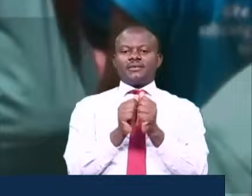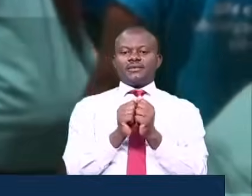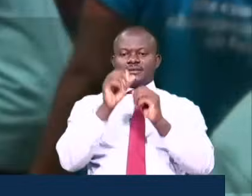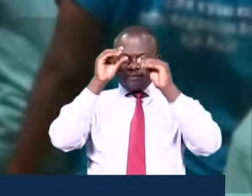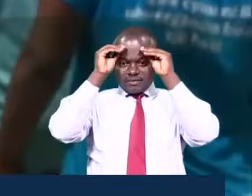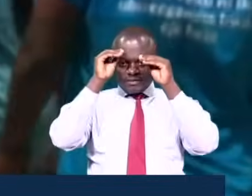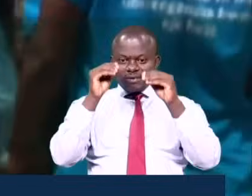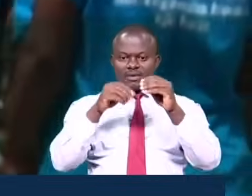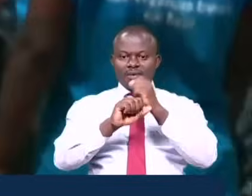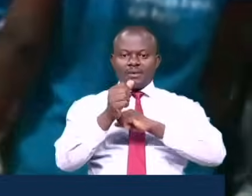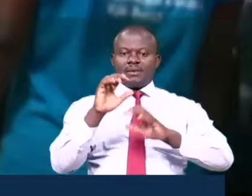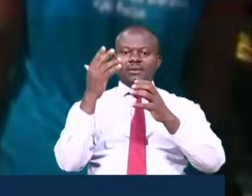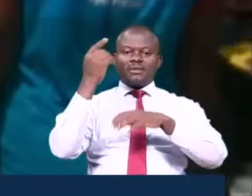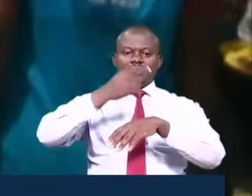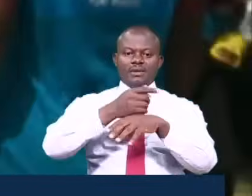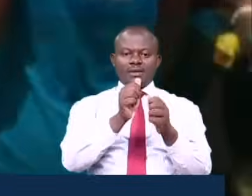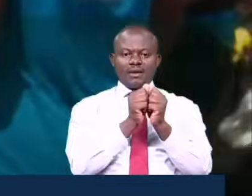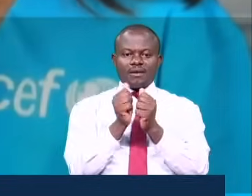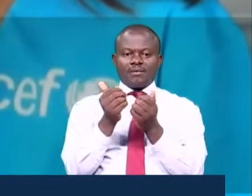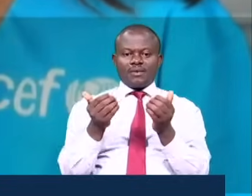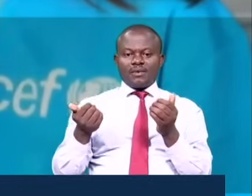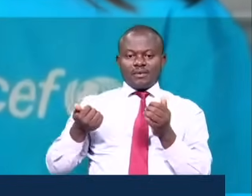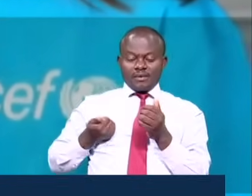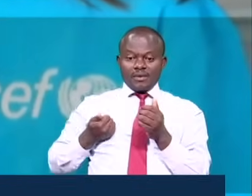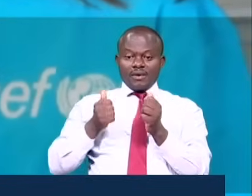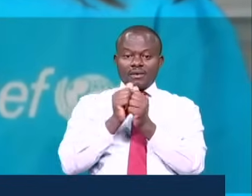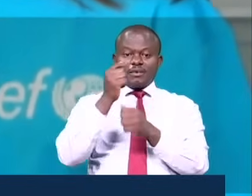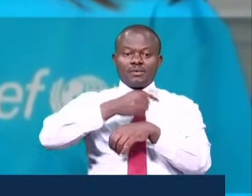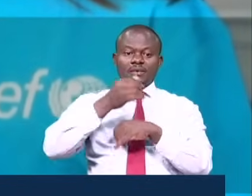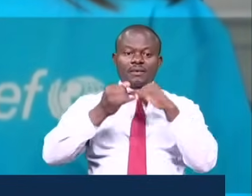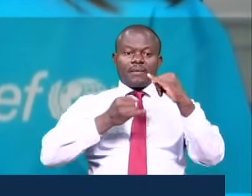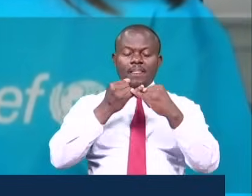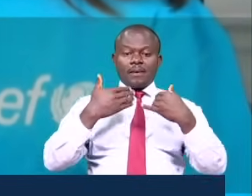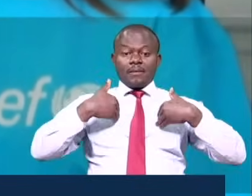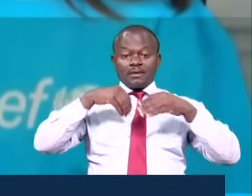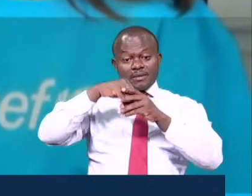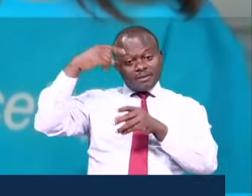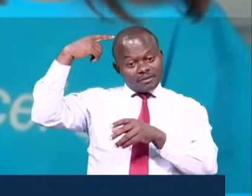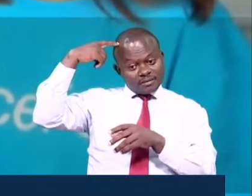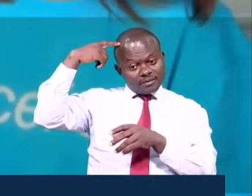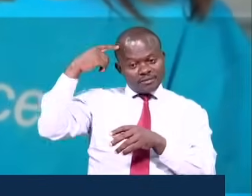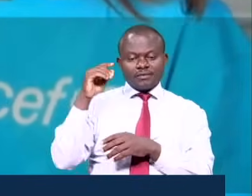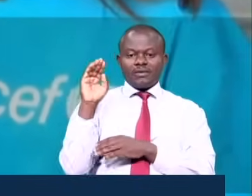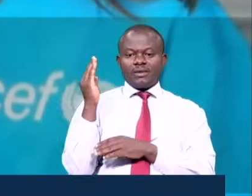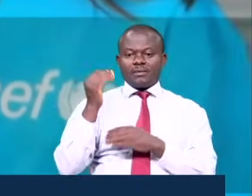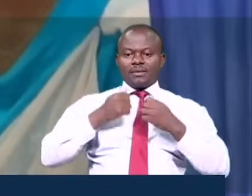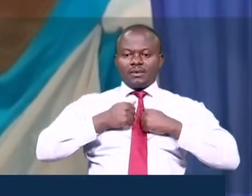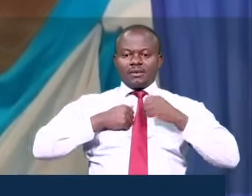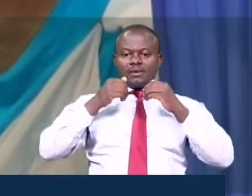kwizihiriza hamwe umunsi mpuzamahanga w'umwana w'umukobwa ndetse n'umunsi mpuzamahanga w'ubuzima bwo mu mutwe, Nyampinga w'u